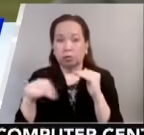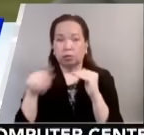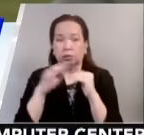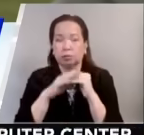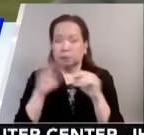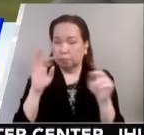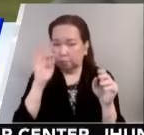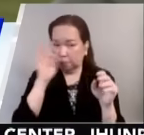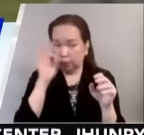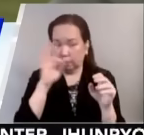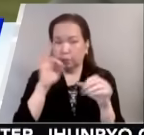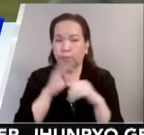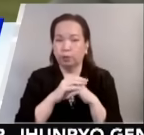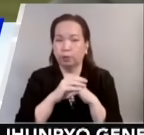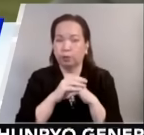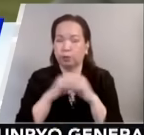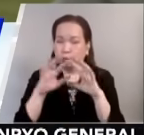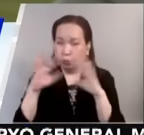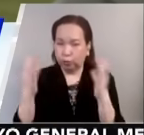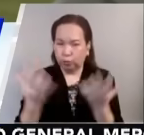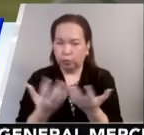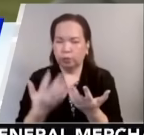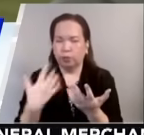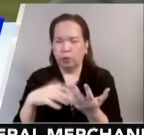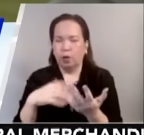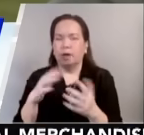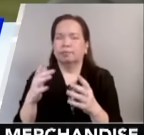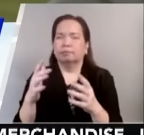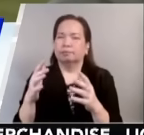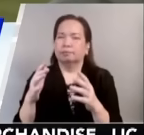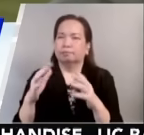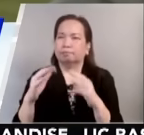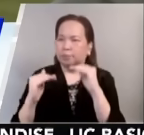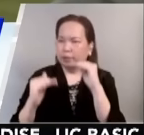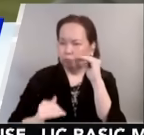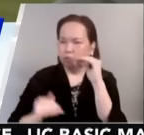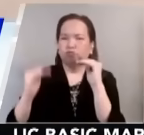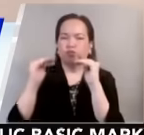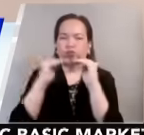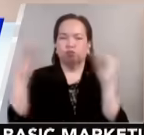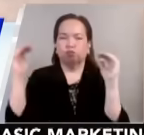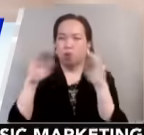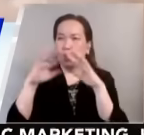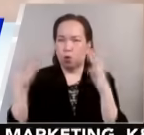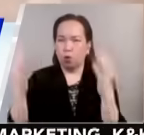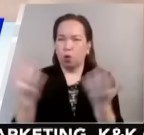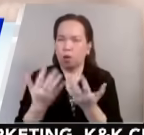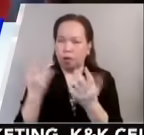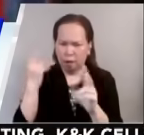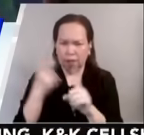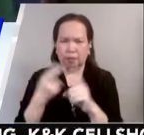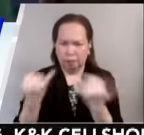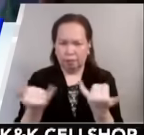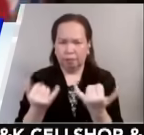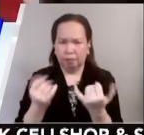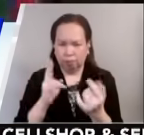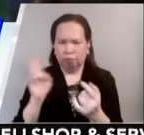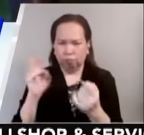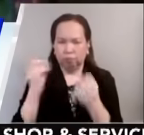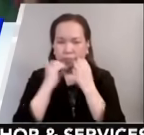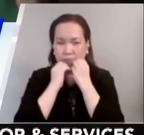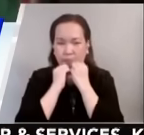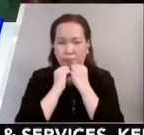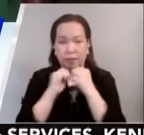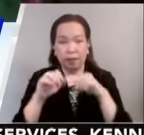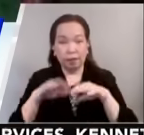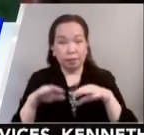mundo being world class relevant pa rin y hanggang ngayon ang ilang kabataan isas buay pa rin